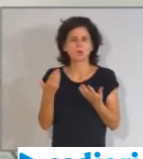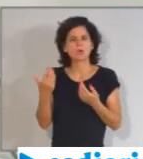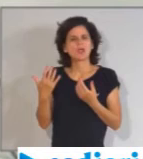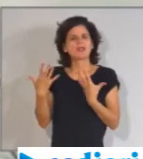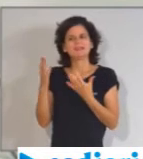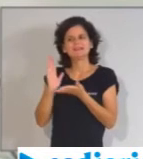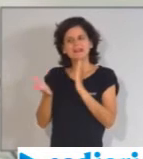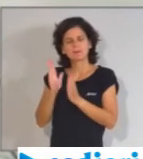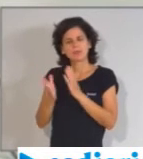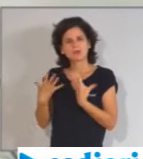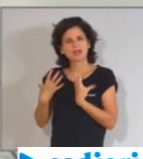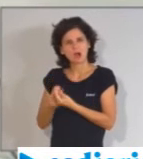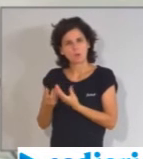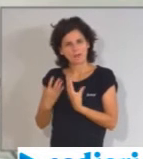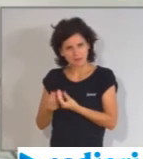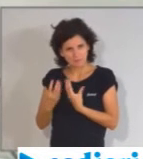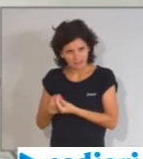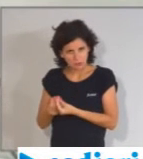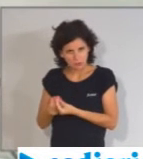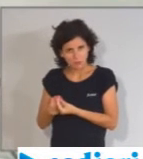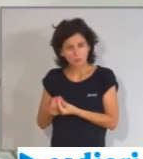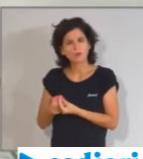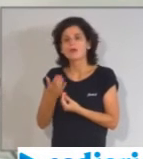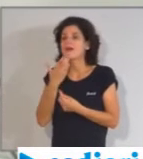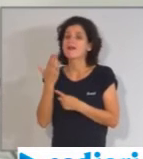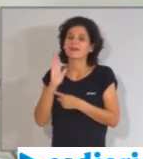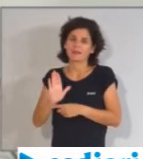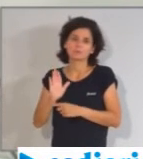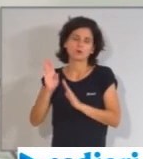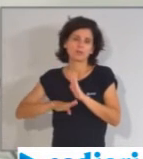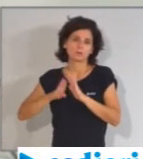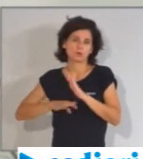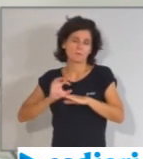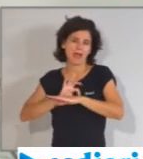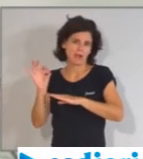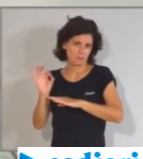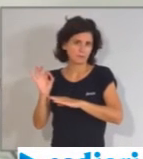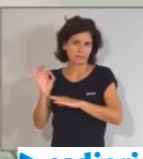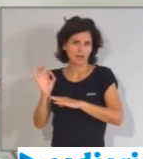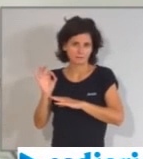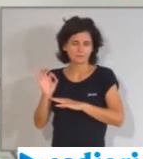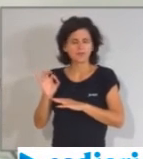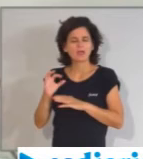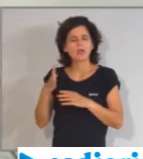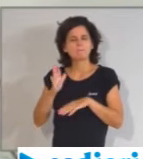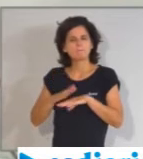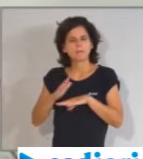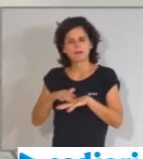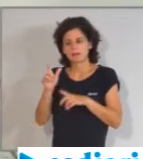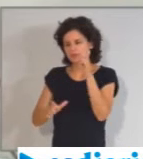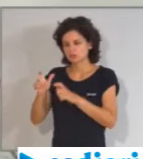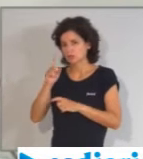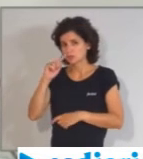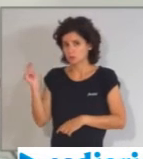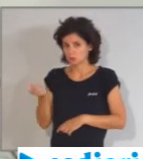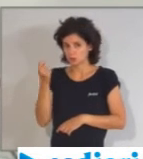intervenció, una de les mesures que he destacat precisament és el programa ALBA, que a més el duguem